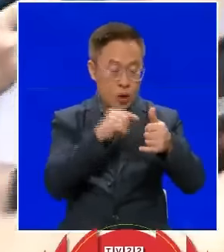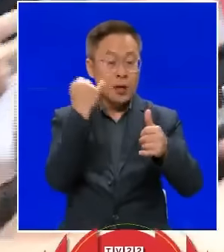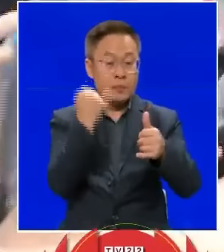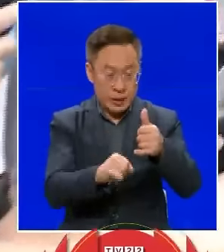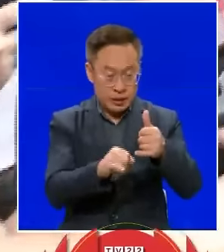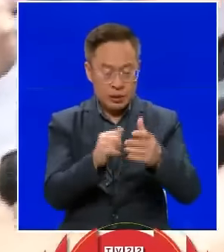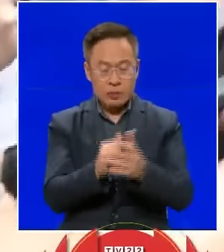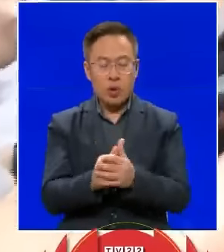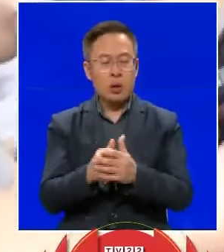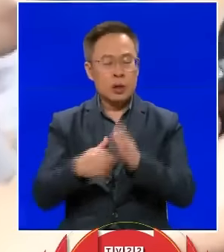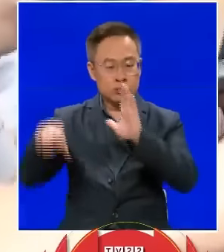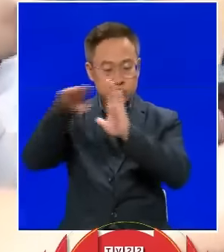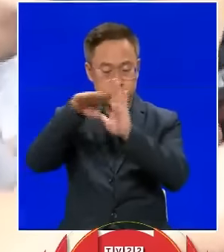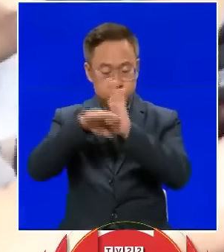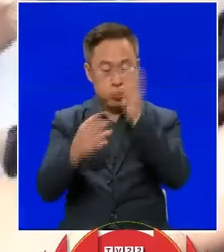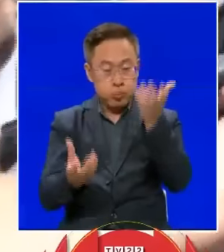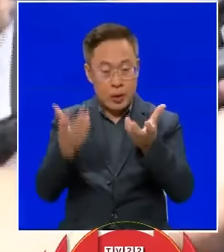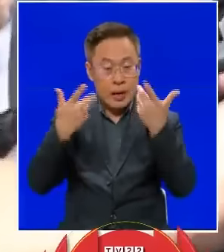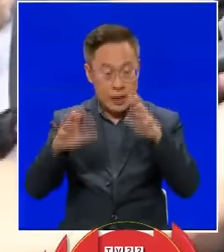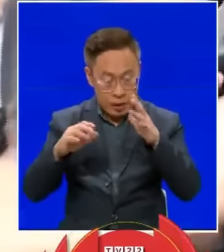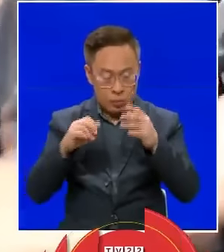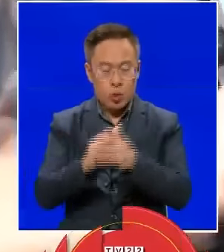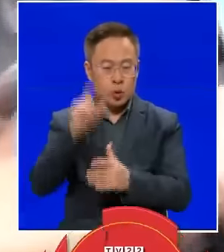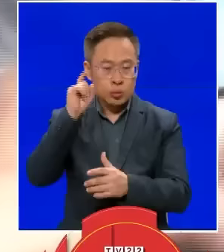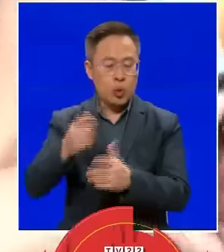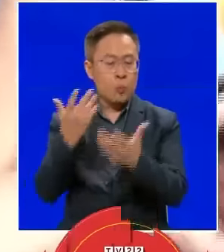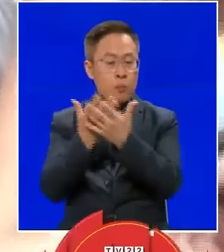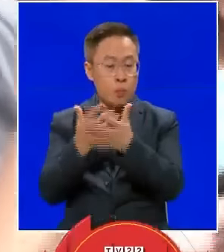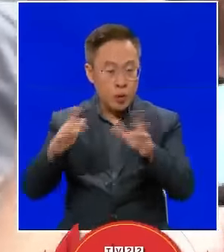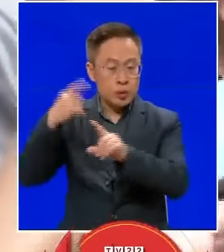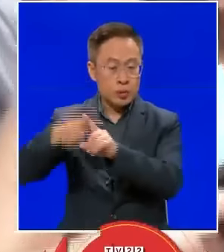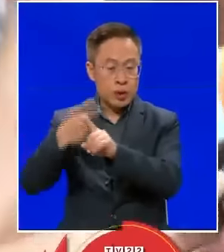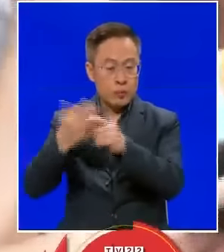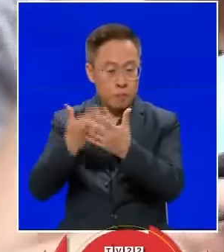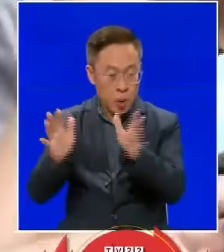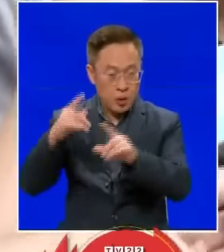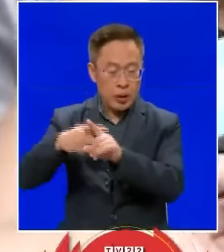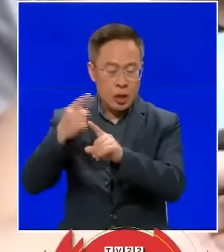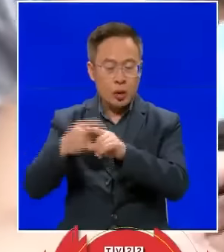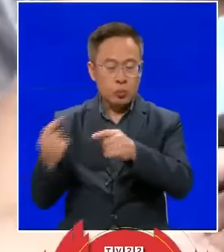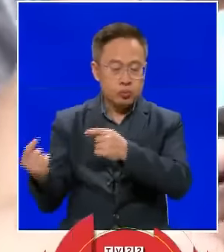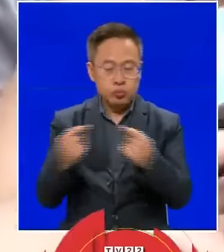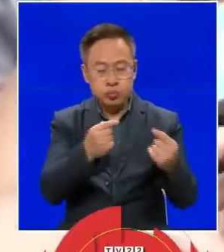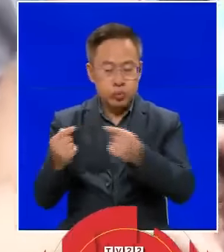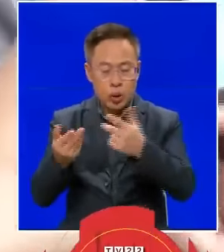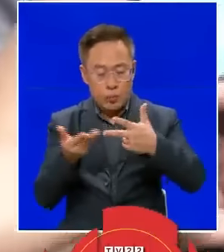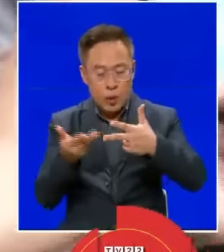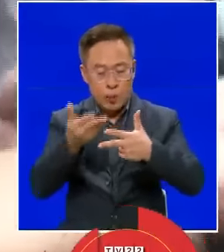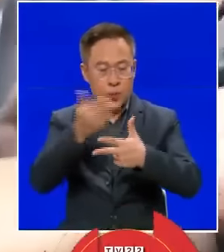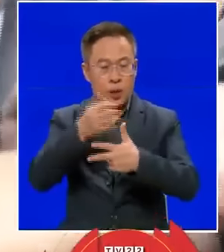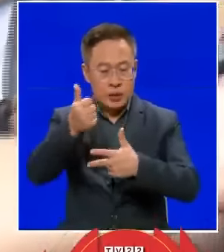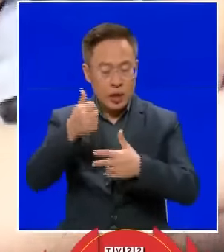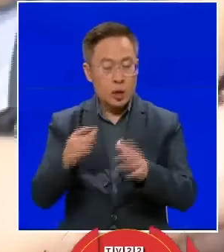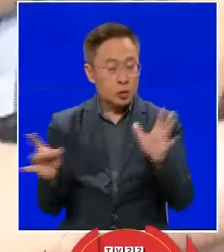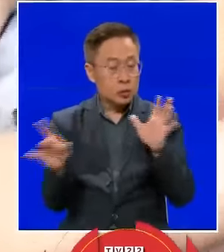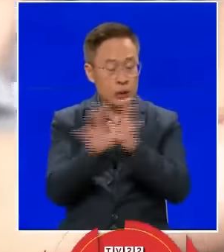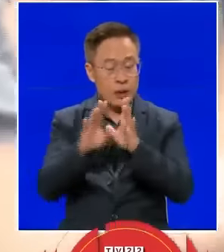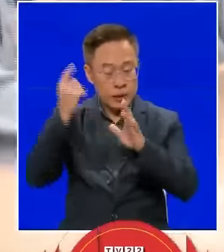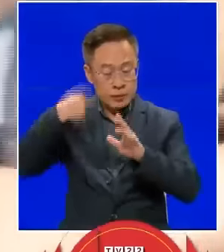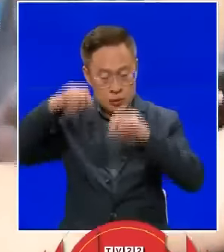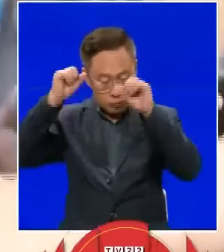ไทยและพันธกรณีระหว่างประเทศที่ประเทศไทยเป็นภาคีทางกสมติดตามสถานการณ์การอดอาหารประท้วงเพื่อเรียกร้อง